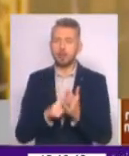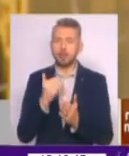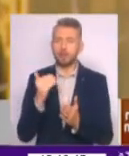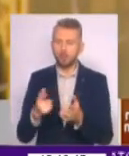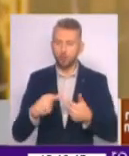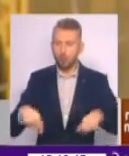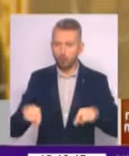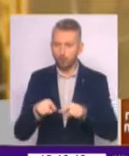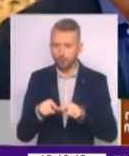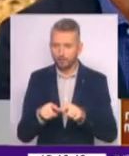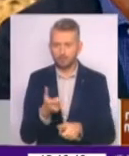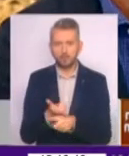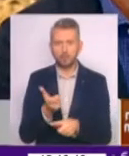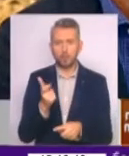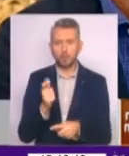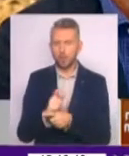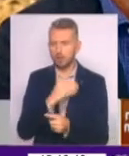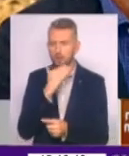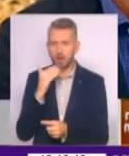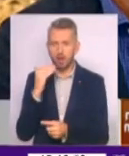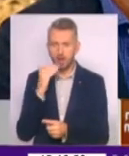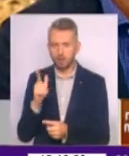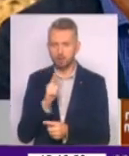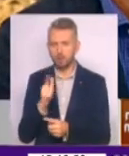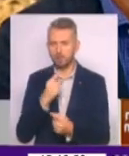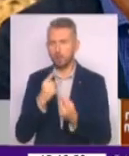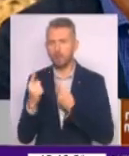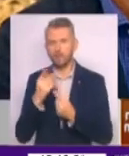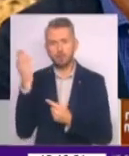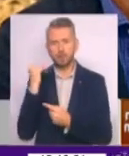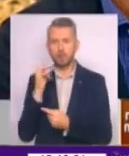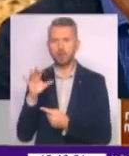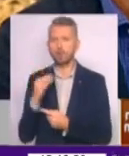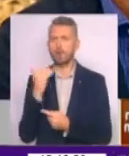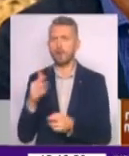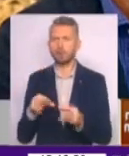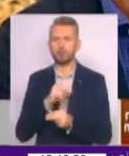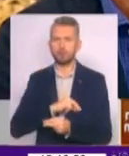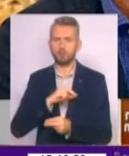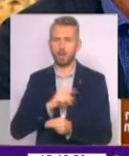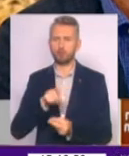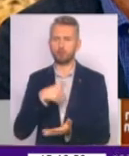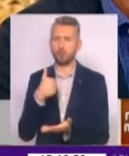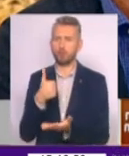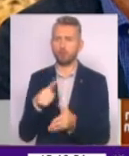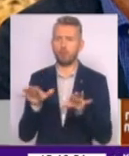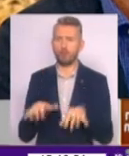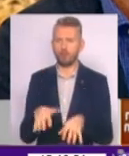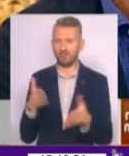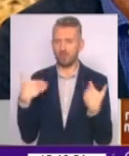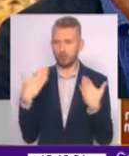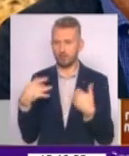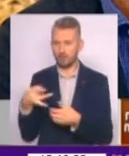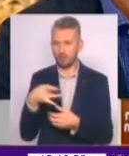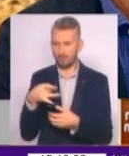округу. Досить багато ми з вами говорили ще минулого разу про вашу співпрацю з головою Святошинської РДА, про те,